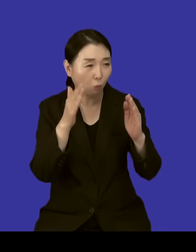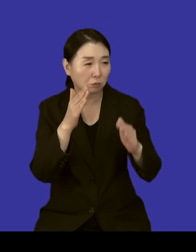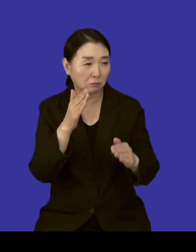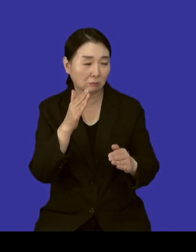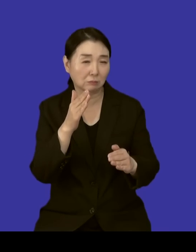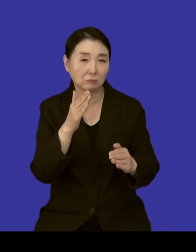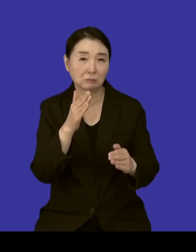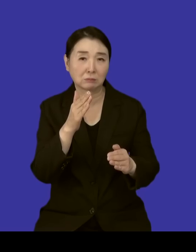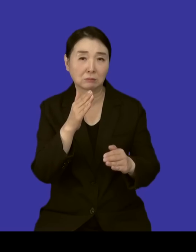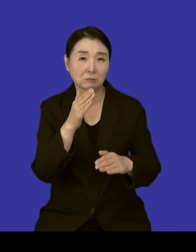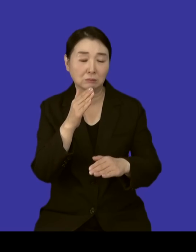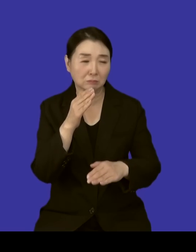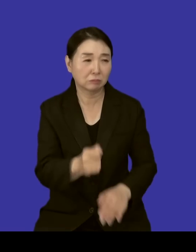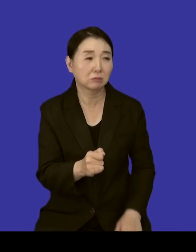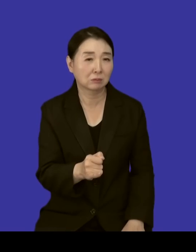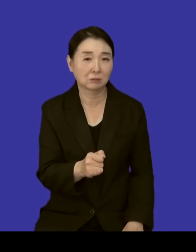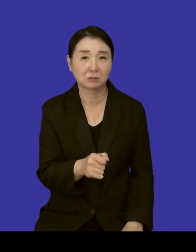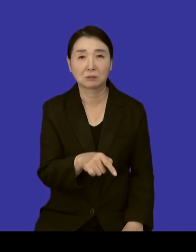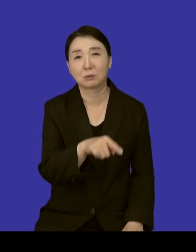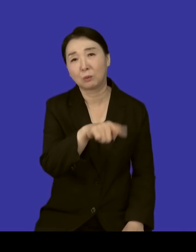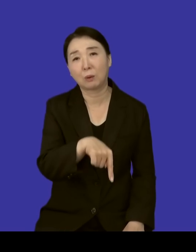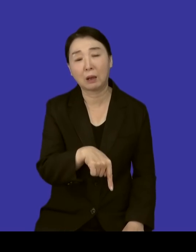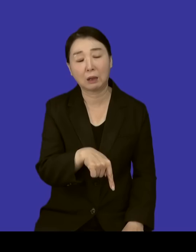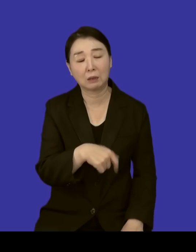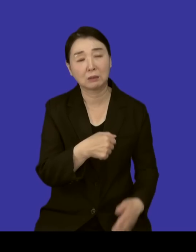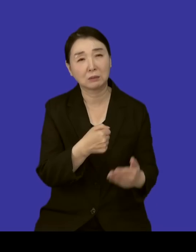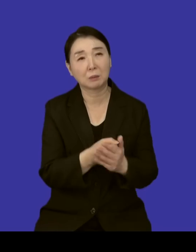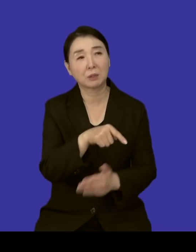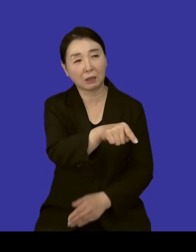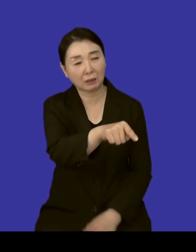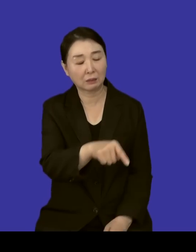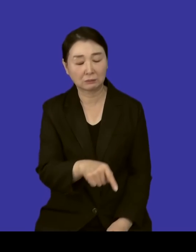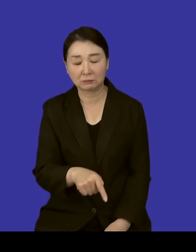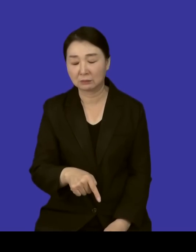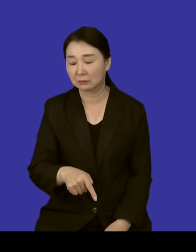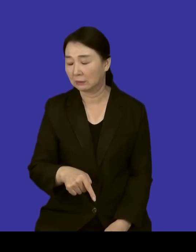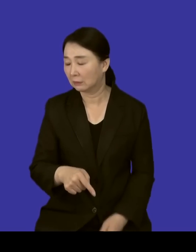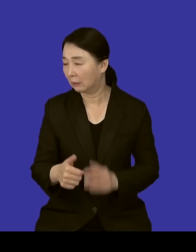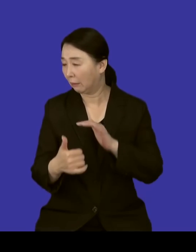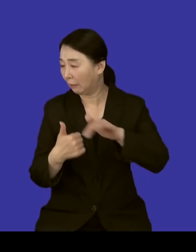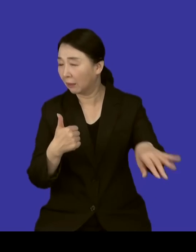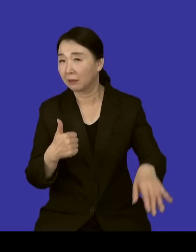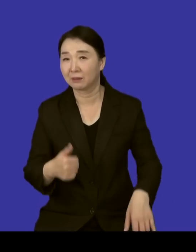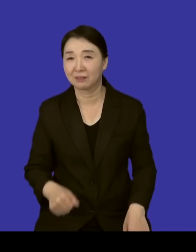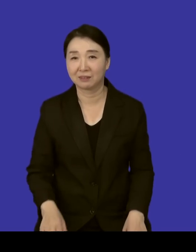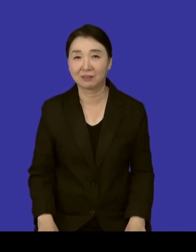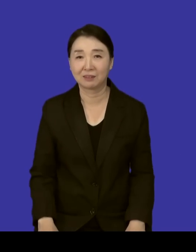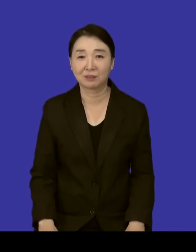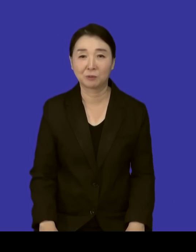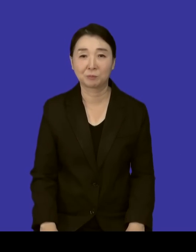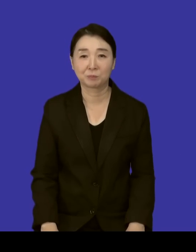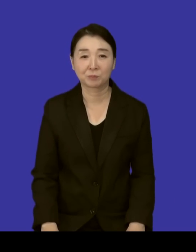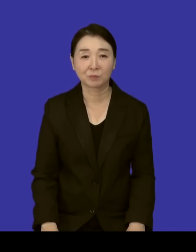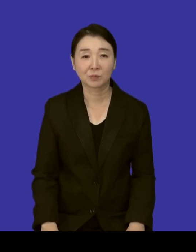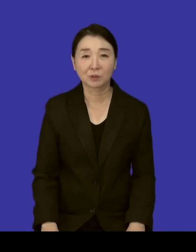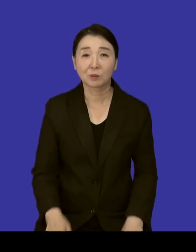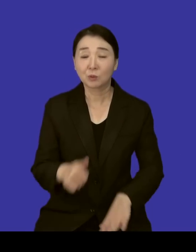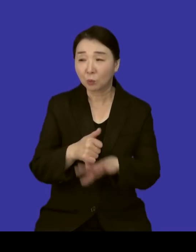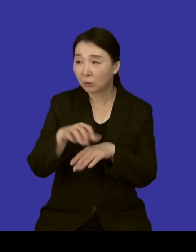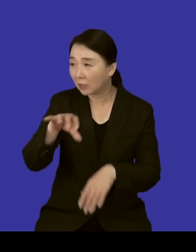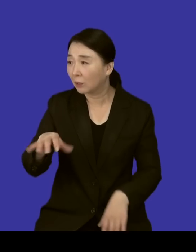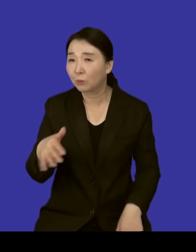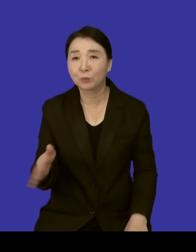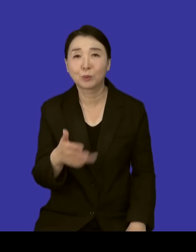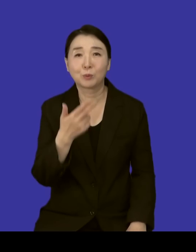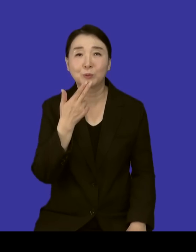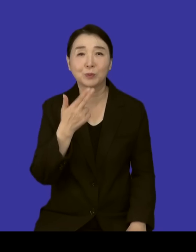또 걔네들을 왕따 시키고. 그러니까 인생이 정말 갈 데가 없었. 네,